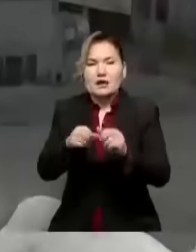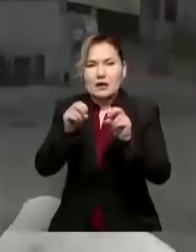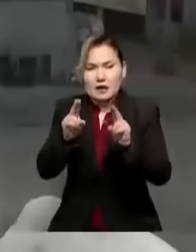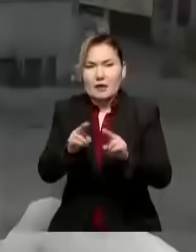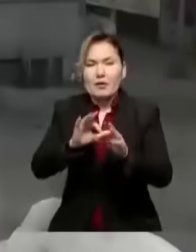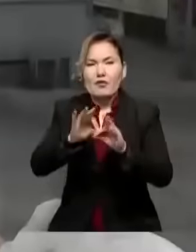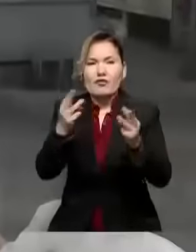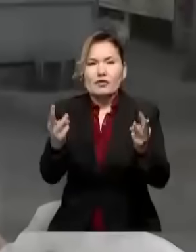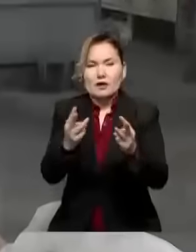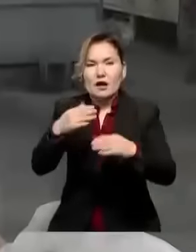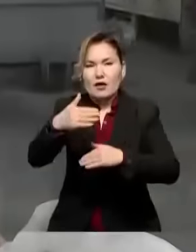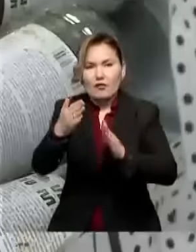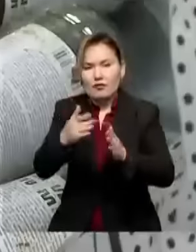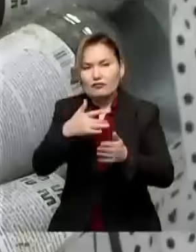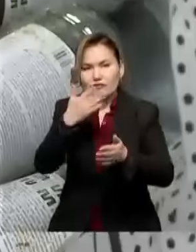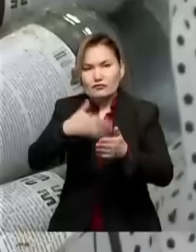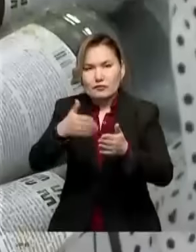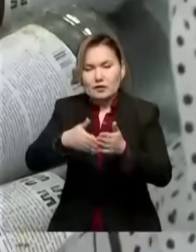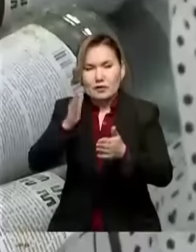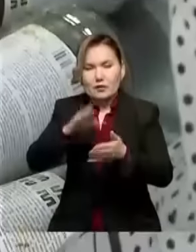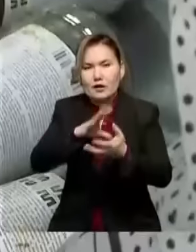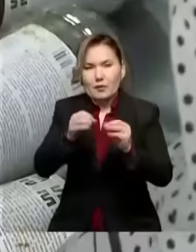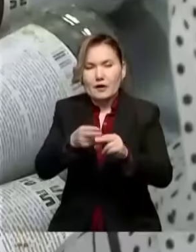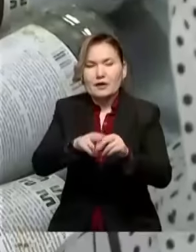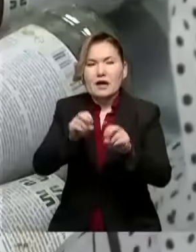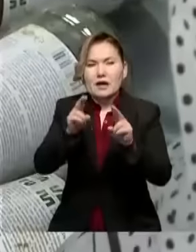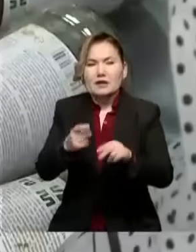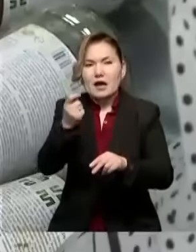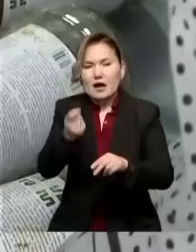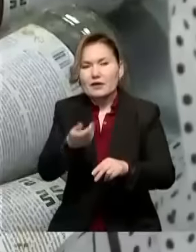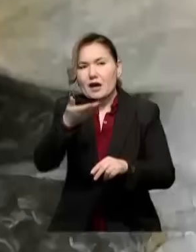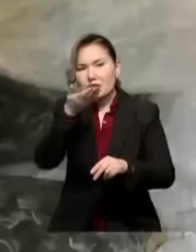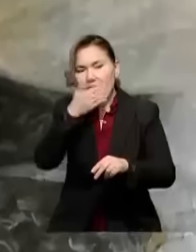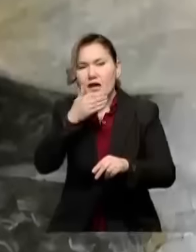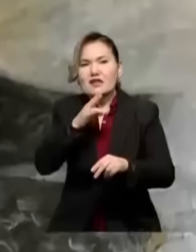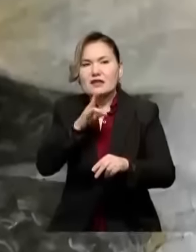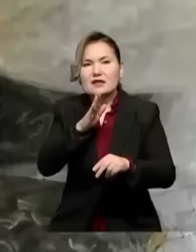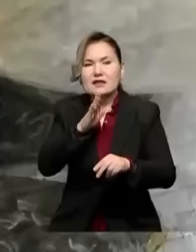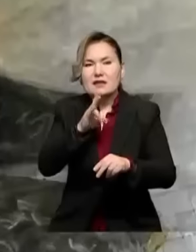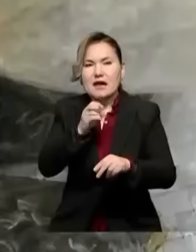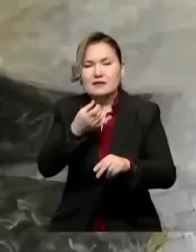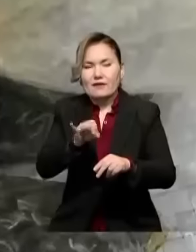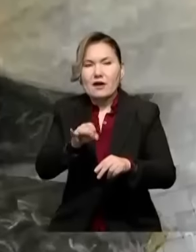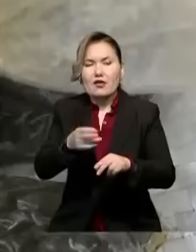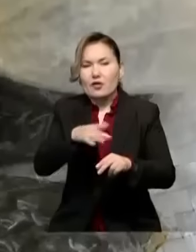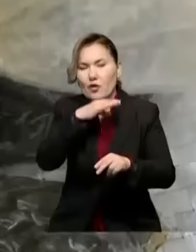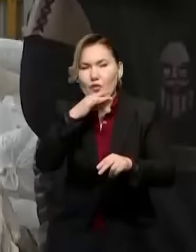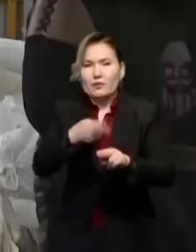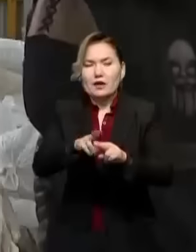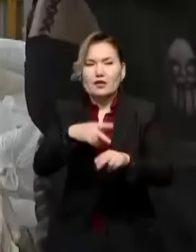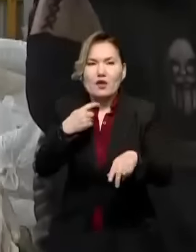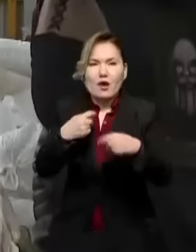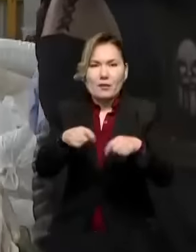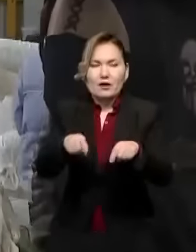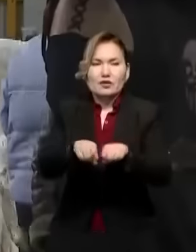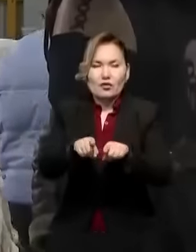арнаулы өртеу құрылғысына салынып, толық жойылады. Шылымға қарағанда арзанырақ насыбайды сатып алу да қиын емес. Сол себептен де тұтынушылар саны артқан.